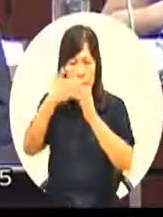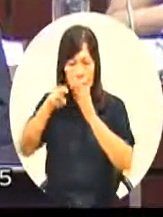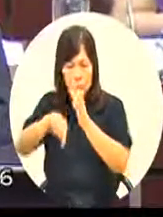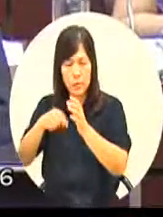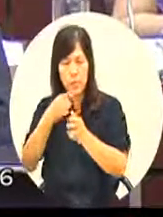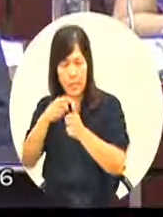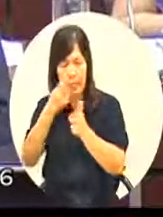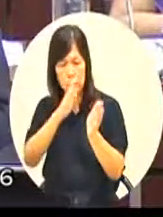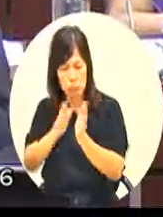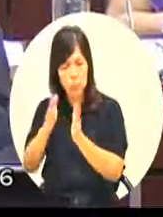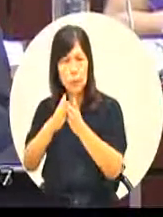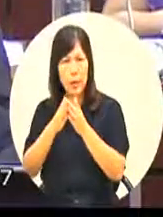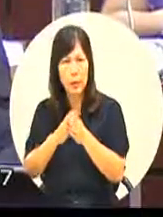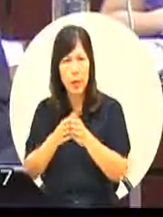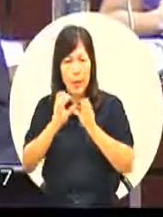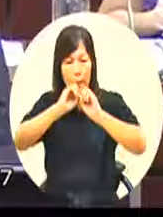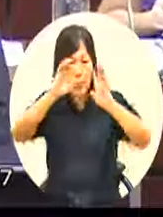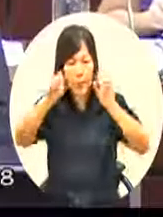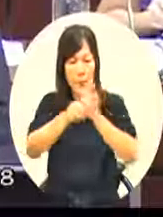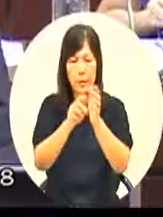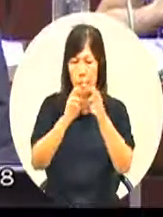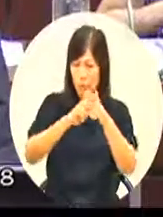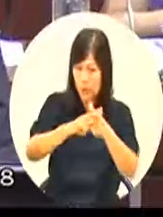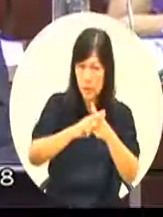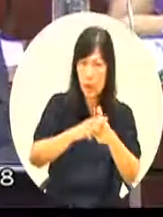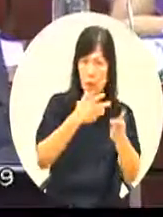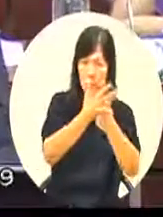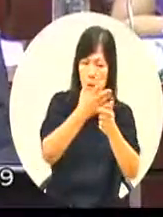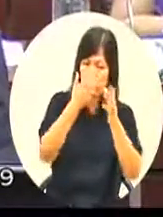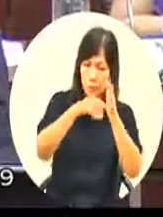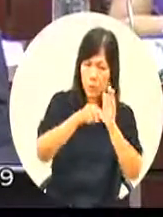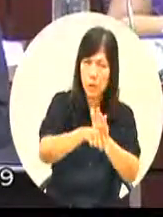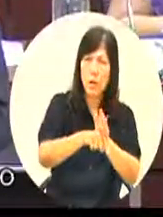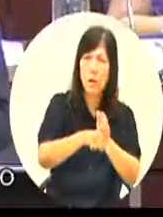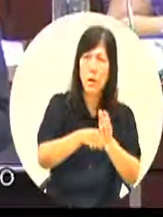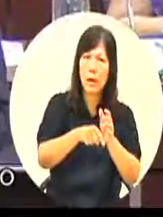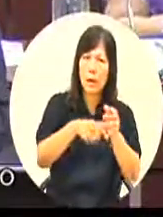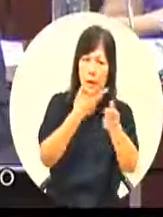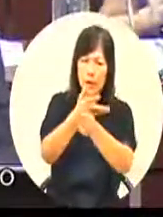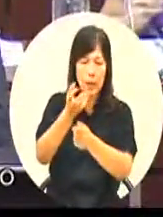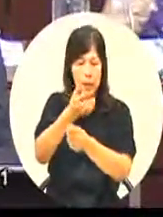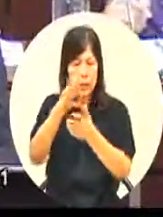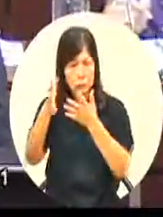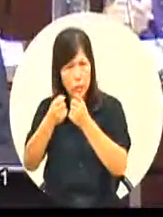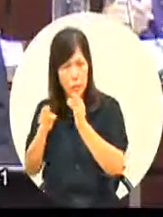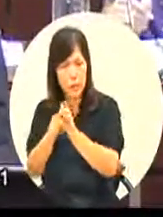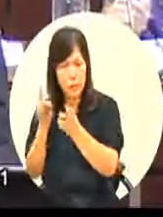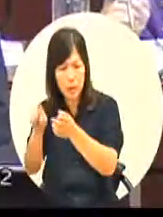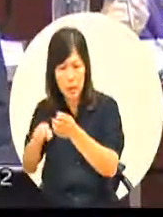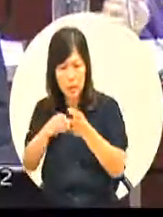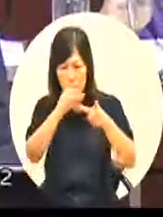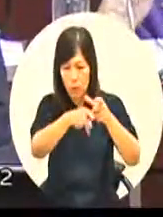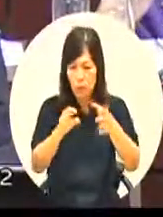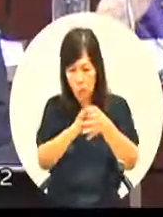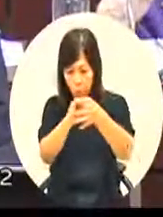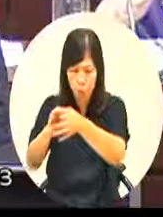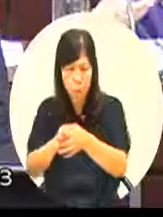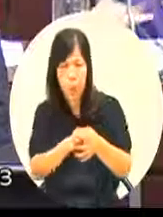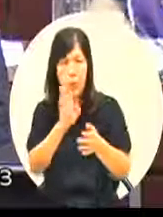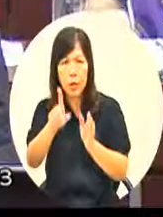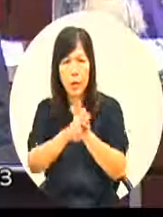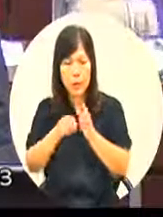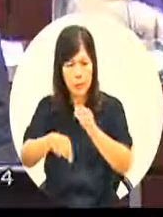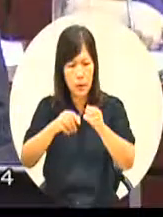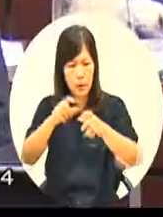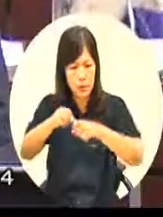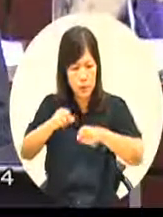准备，广泛的介绍给我们学校端，说你怎么样让青年的学习是跟产业接轨。但这个计划要成功，